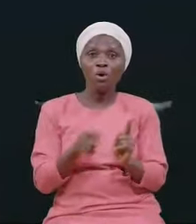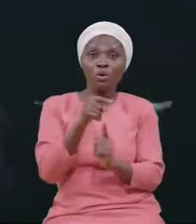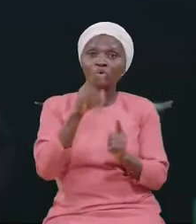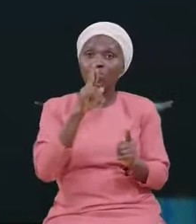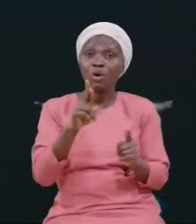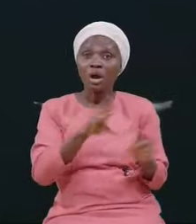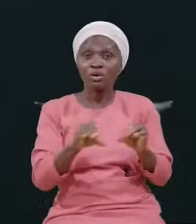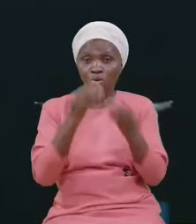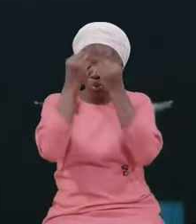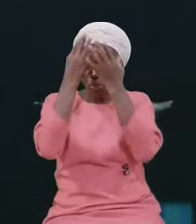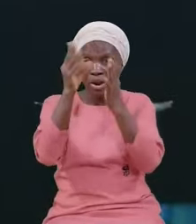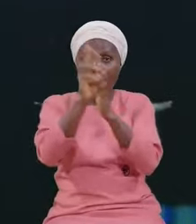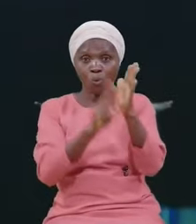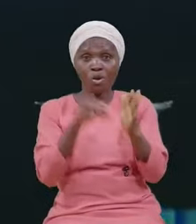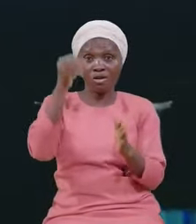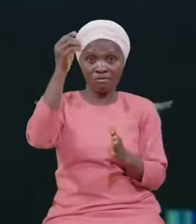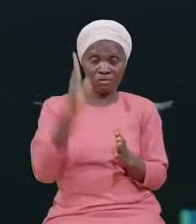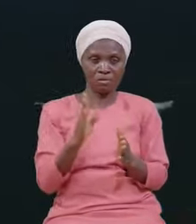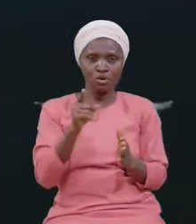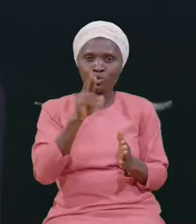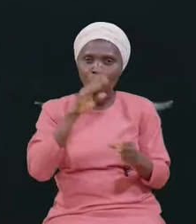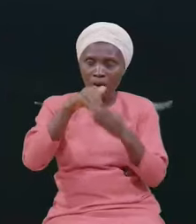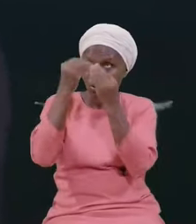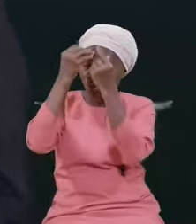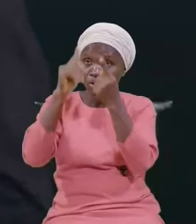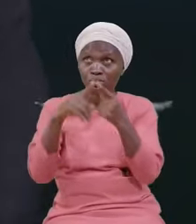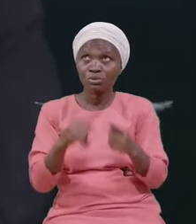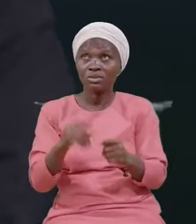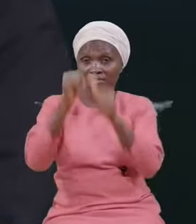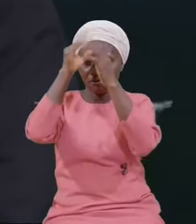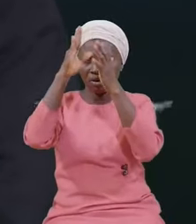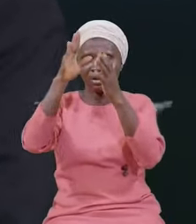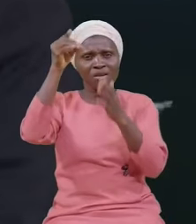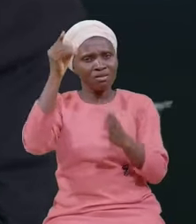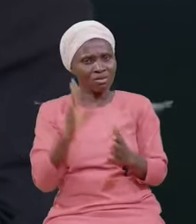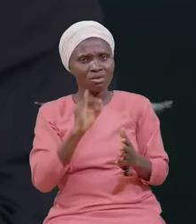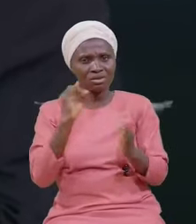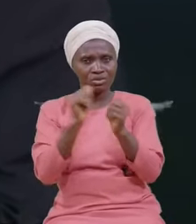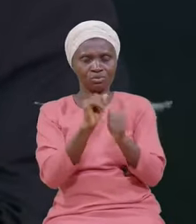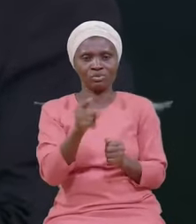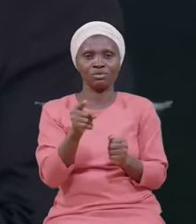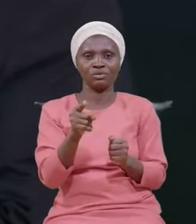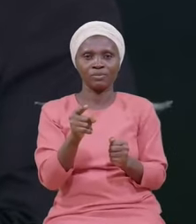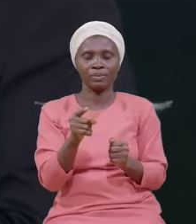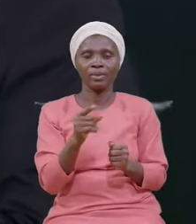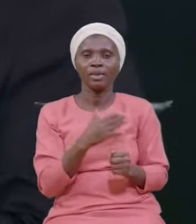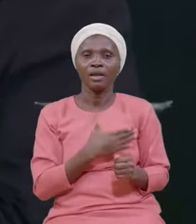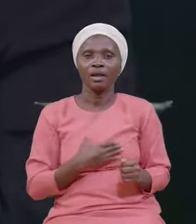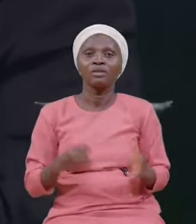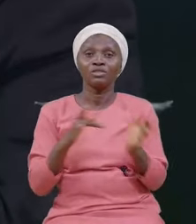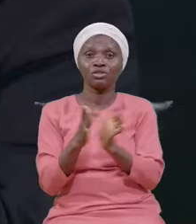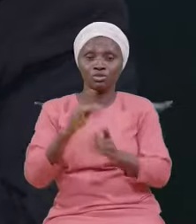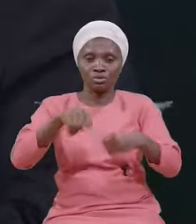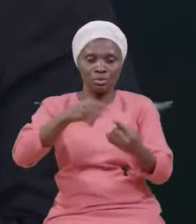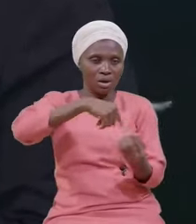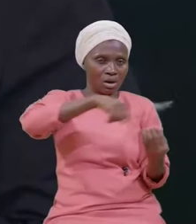tu es obéissant au Père que Dieu est avec toi. Et Jésus allait de lui en lui faisant du bien, guérissant tous